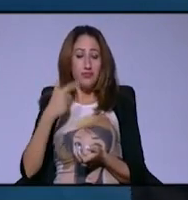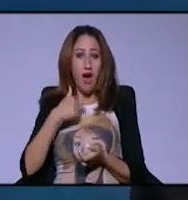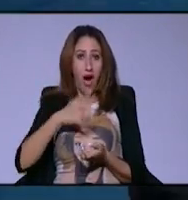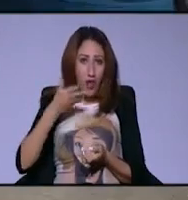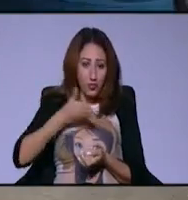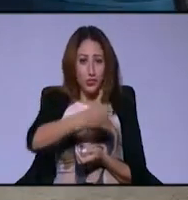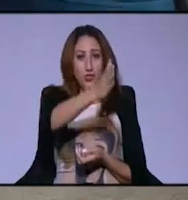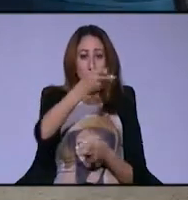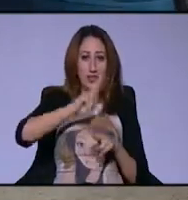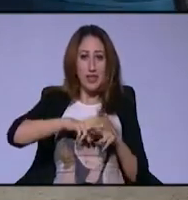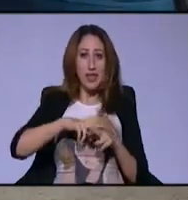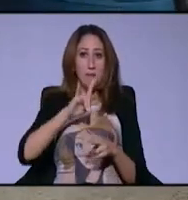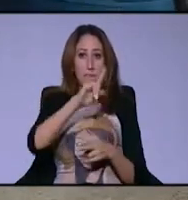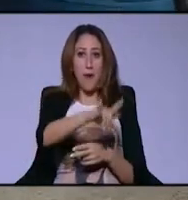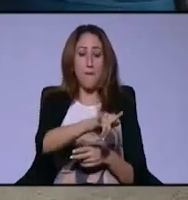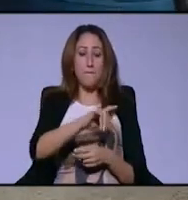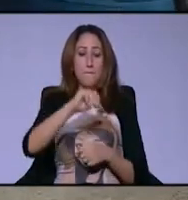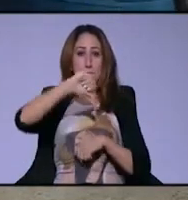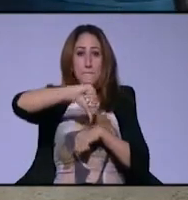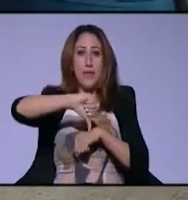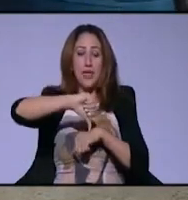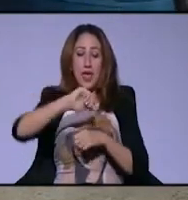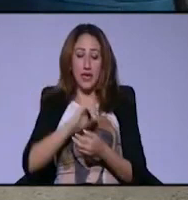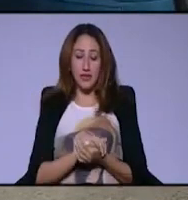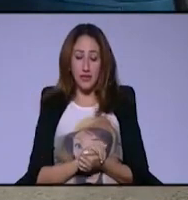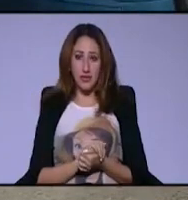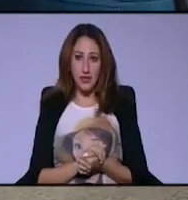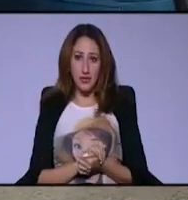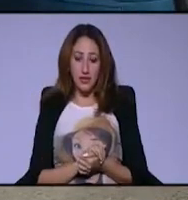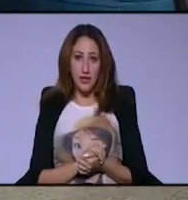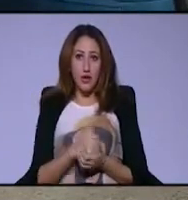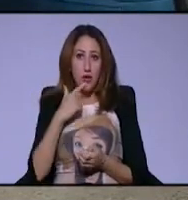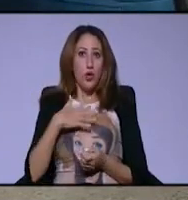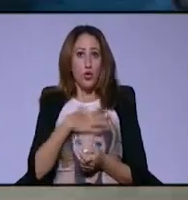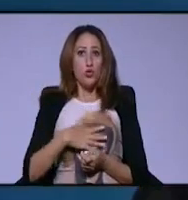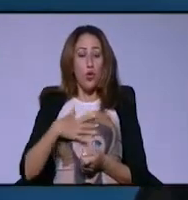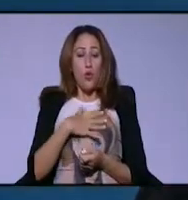أمام لمحة من الهدي النبوي فيها مشهد المحبة